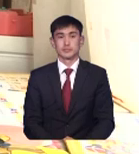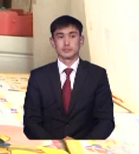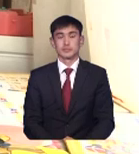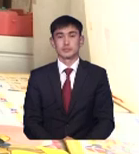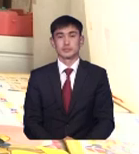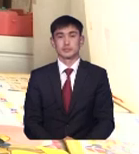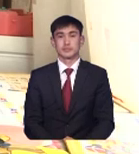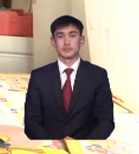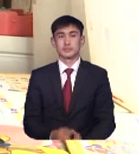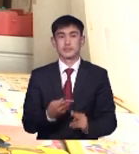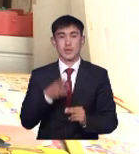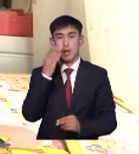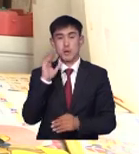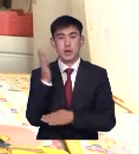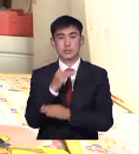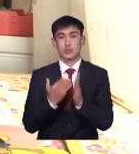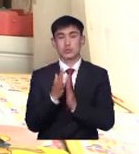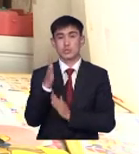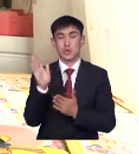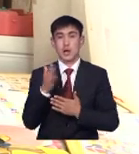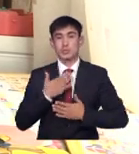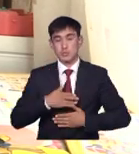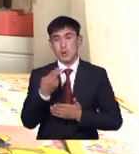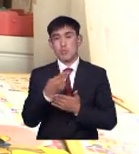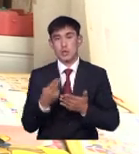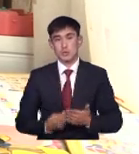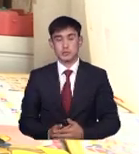Алма ағашта өседі, бояймыз. Асықпай бояймыз.